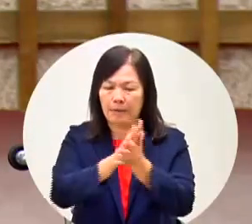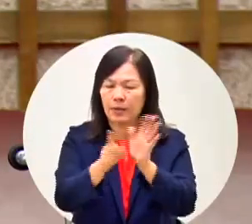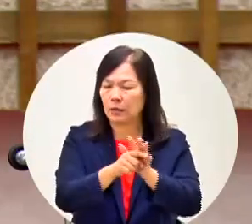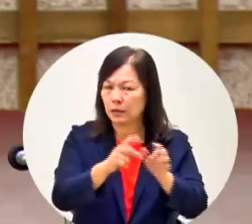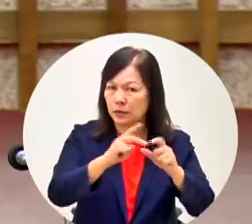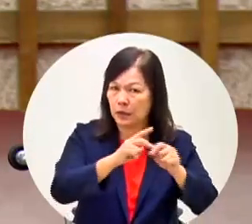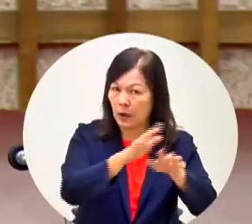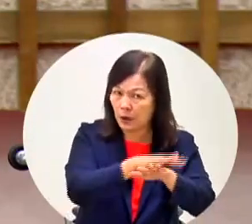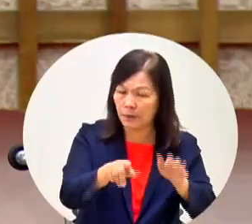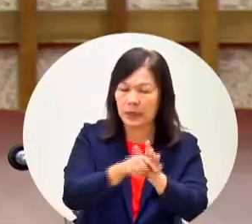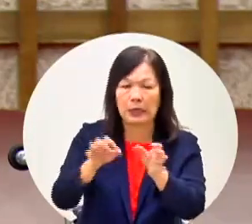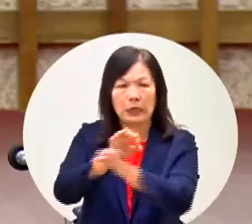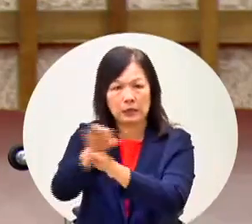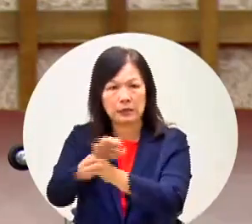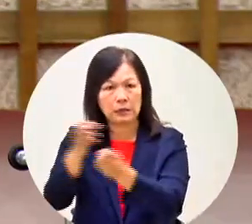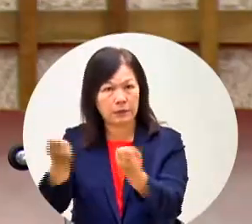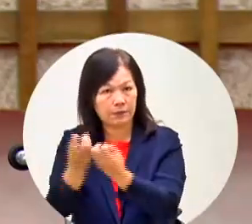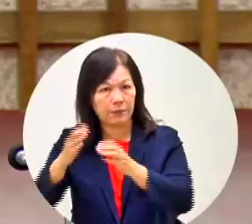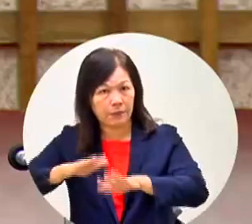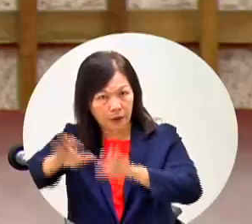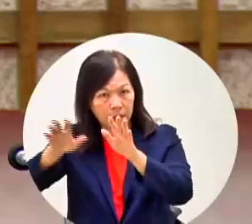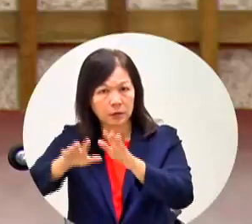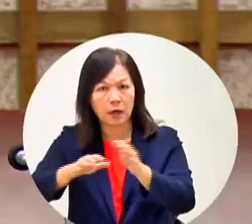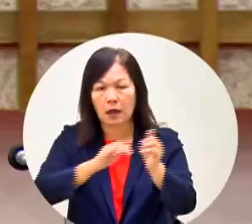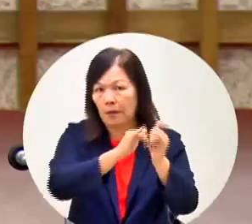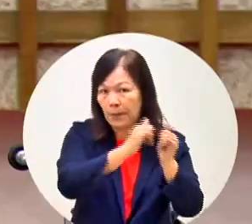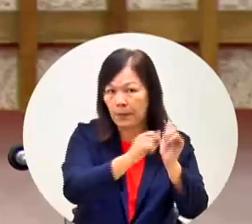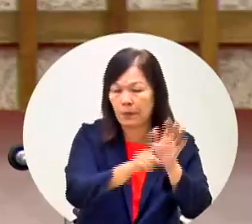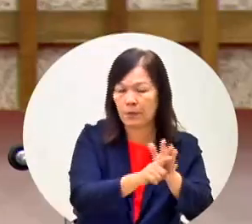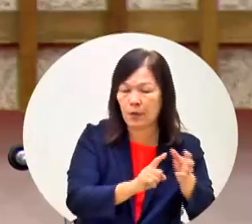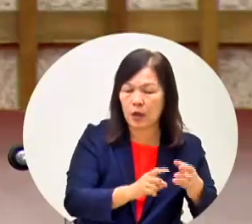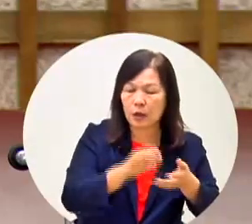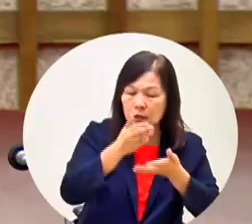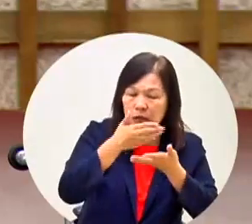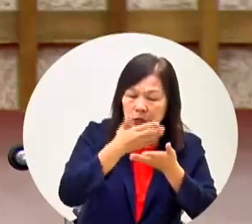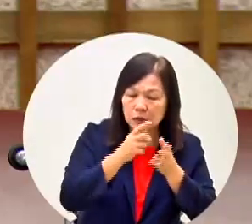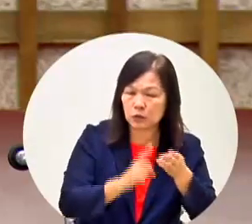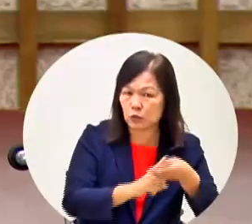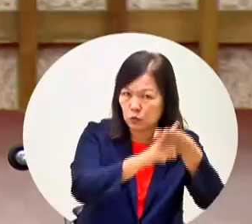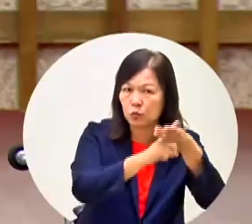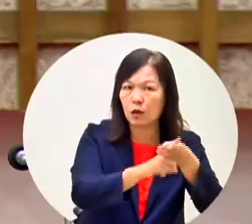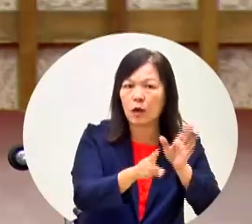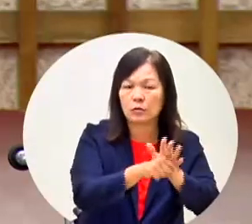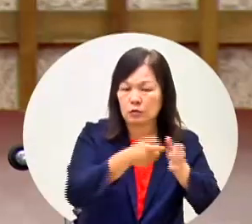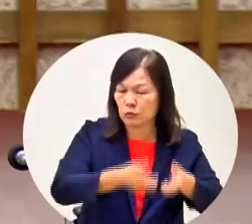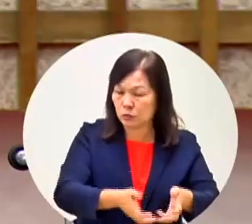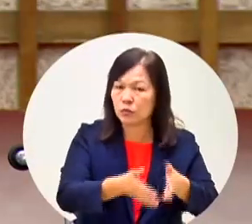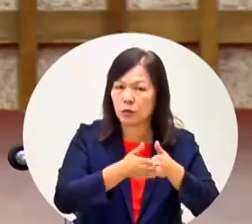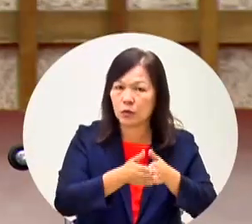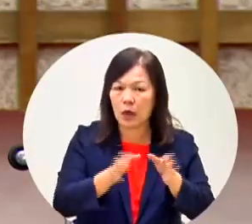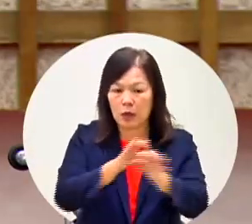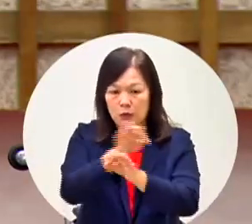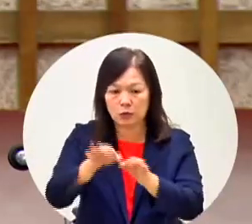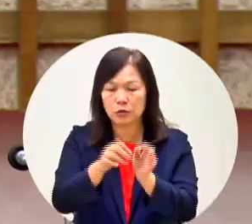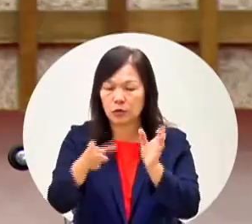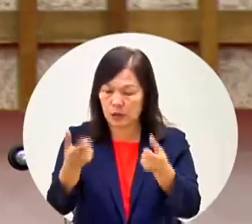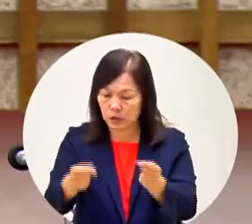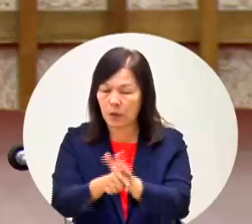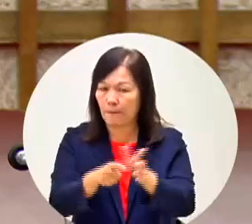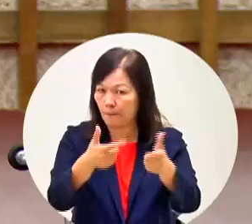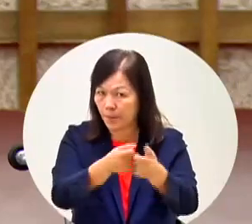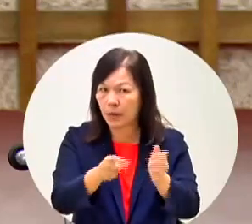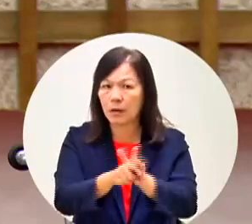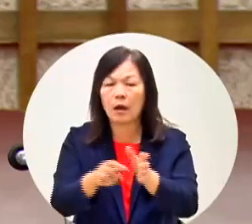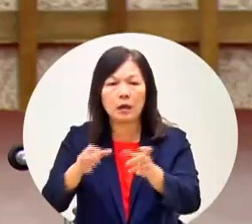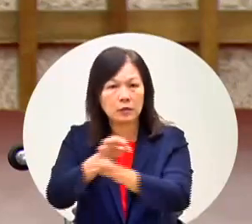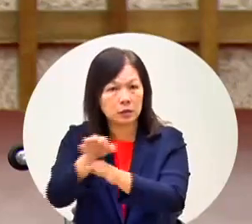人民民以食为天，这是非常重要的。经济才是硬道理，有了经济的一个投资，